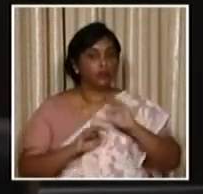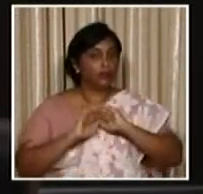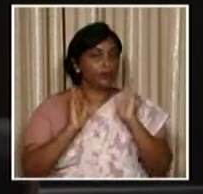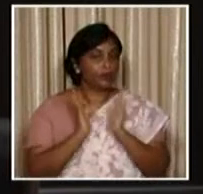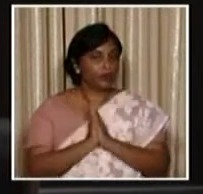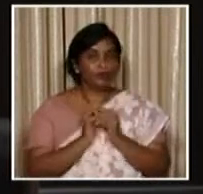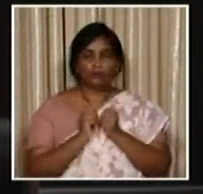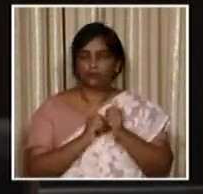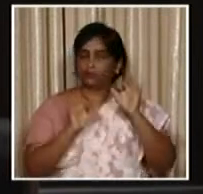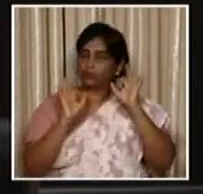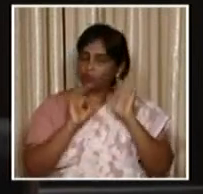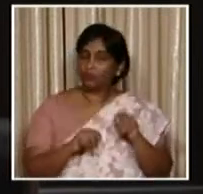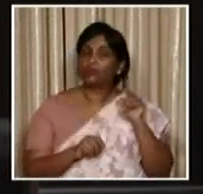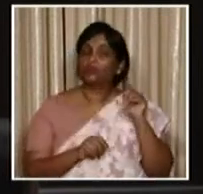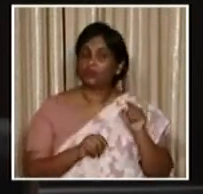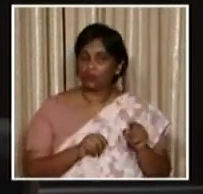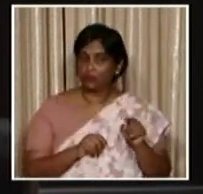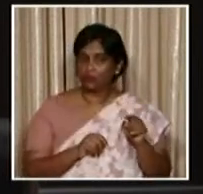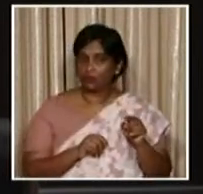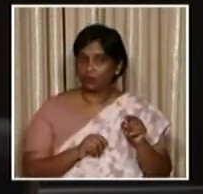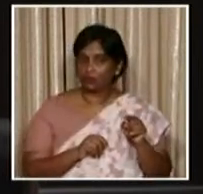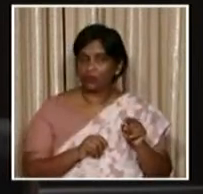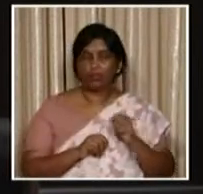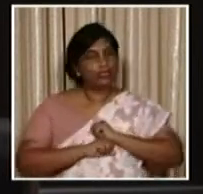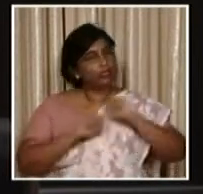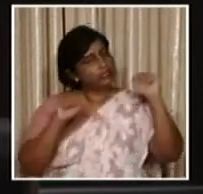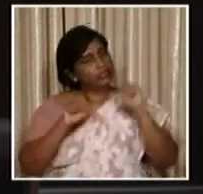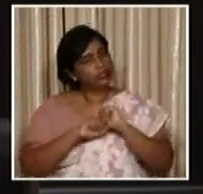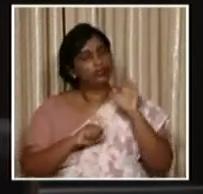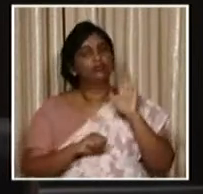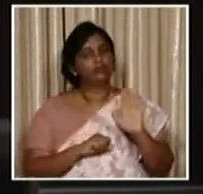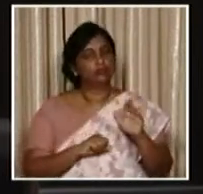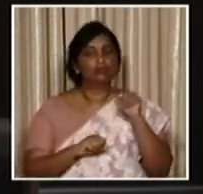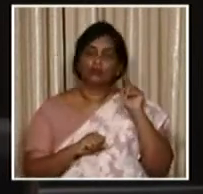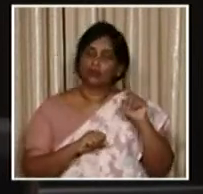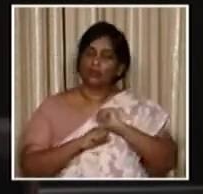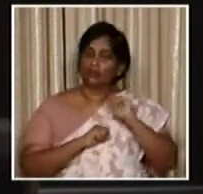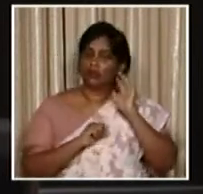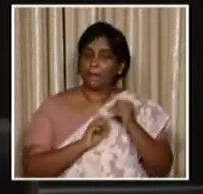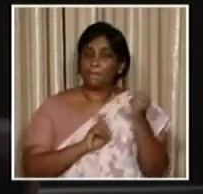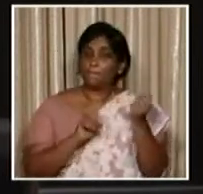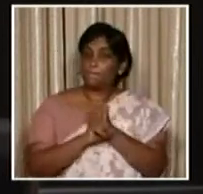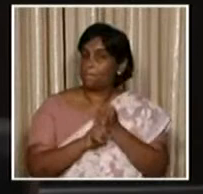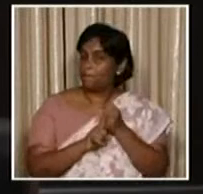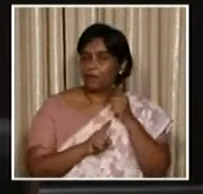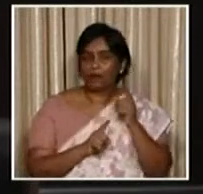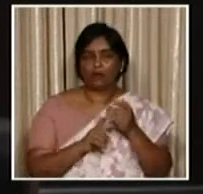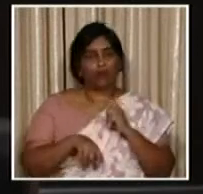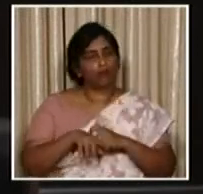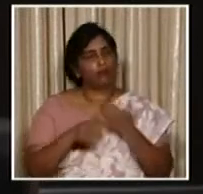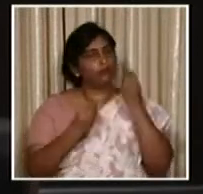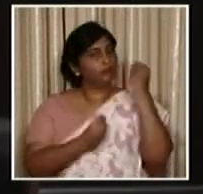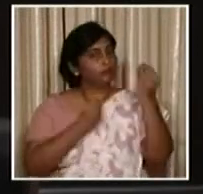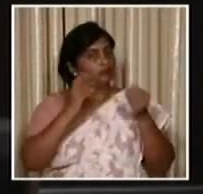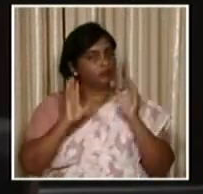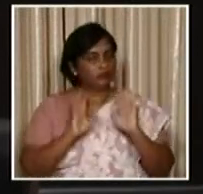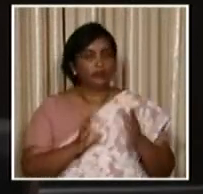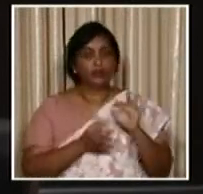කිසිදු දෙයක් සිදු නොකර ඒ විරෝධතාවයට ඒ තිබිච්ච බලපෑමට ඉඩ අවස්ථා